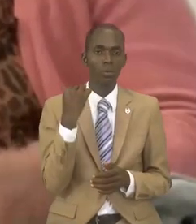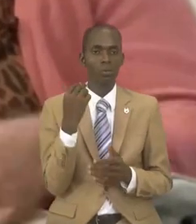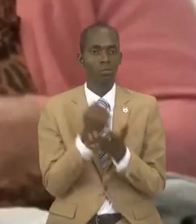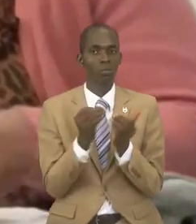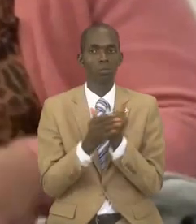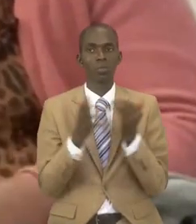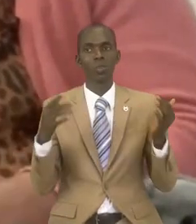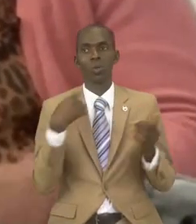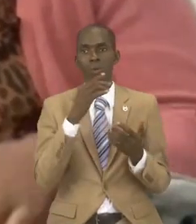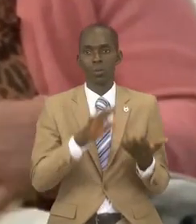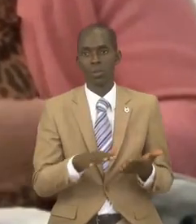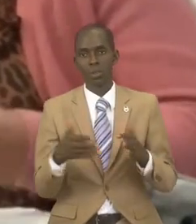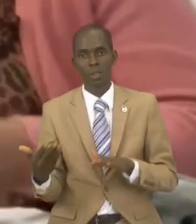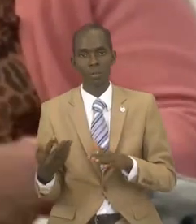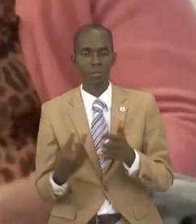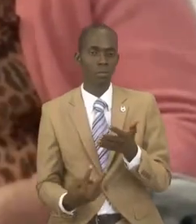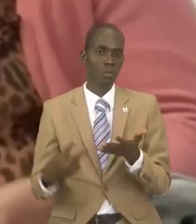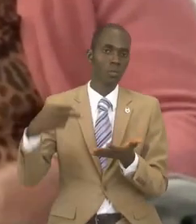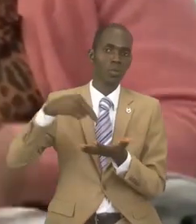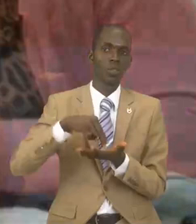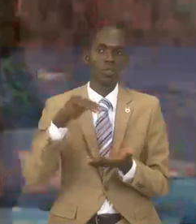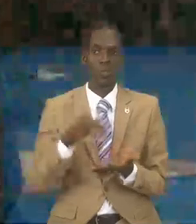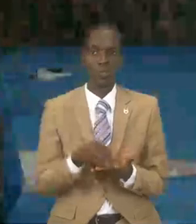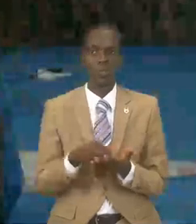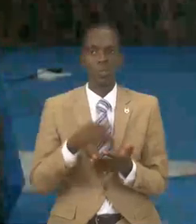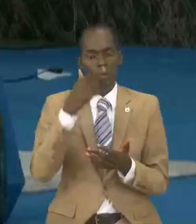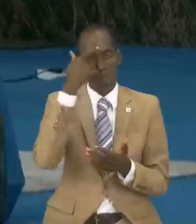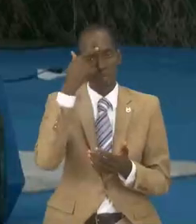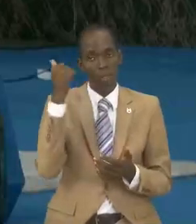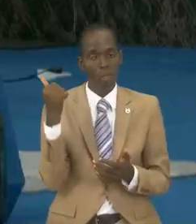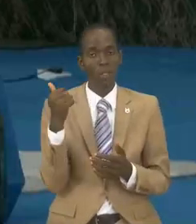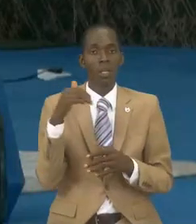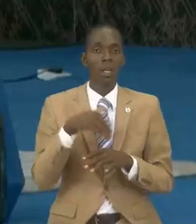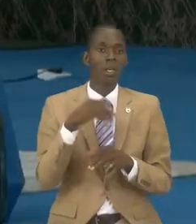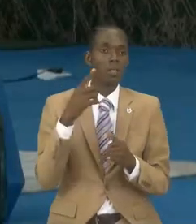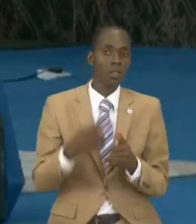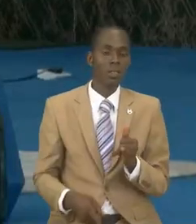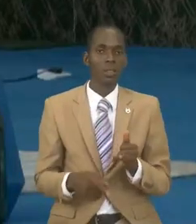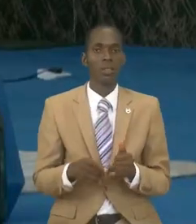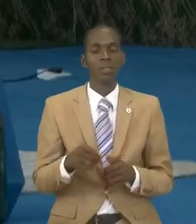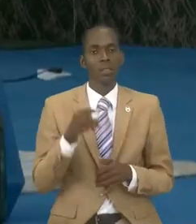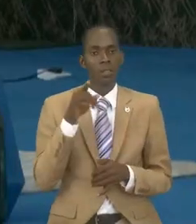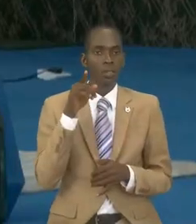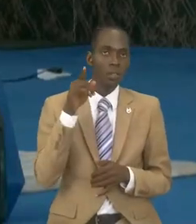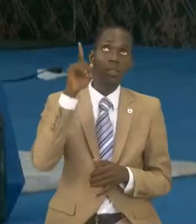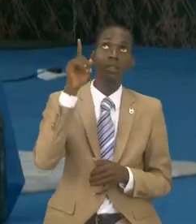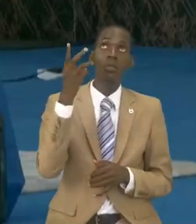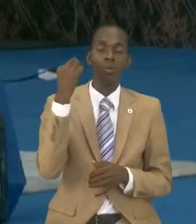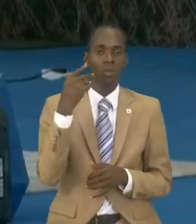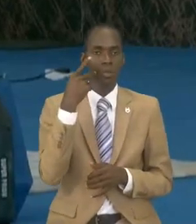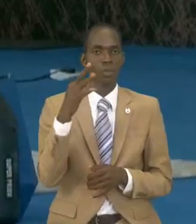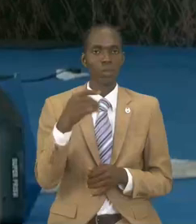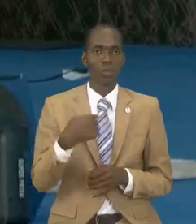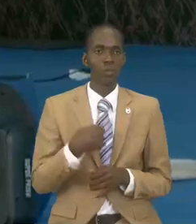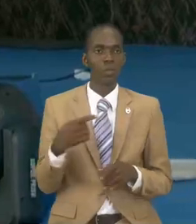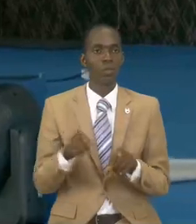est crucifié, Christ qui était mort, qui était enseveli, ressuscité. Finalement, parce qu'il m'est